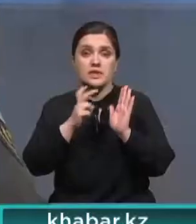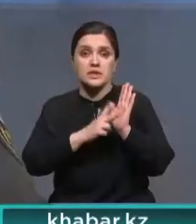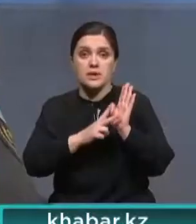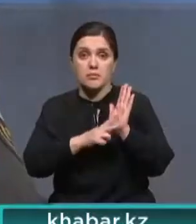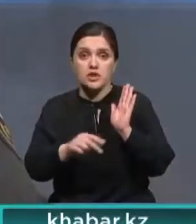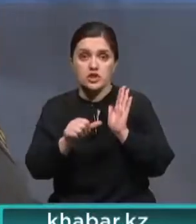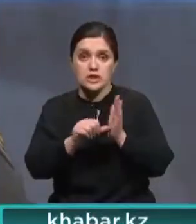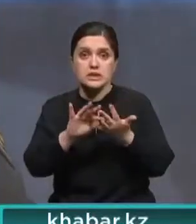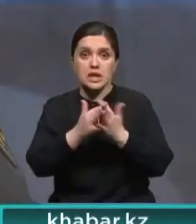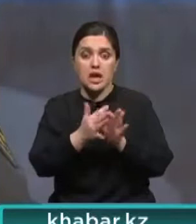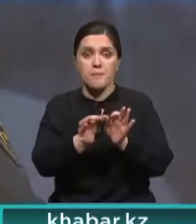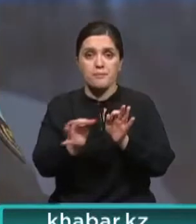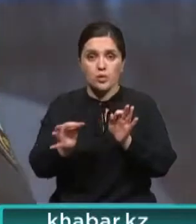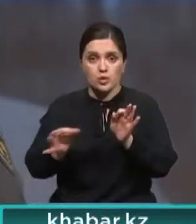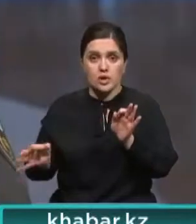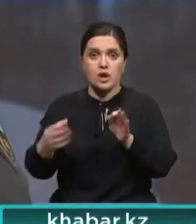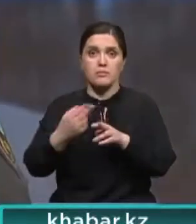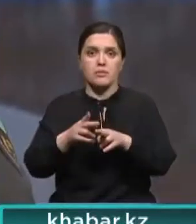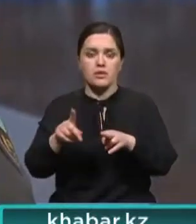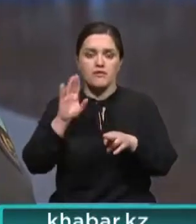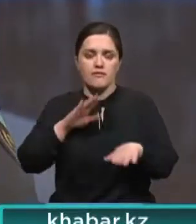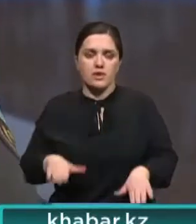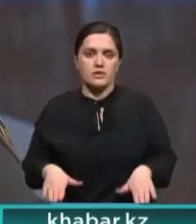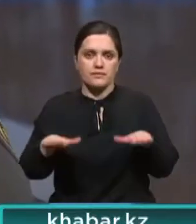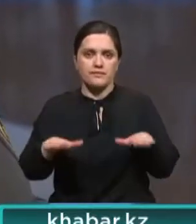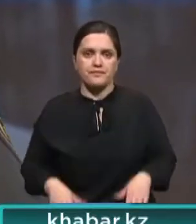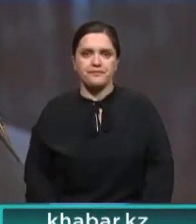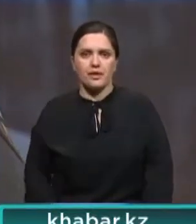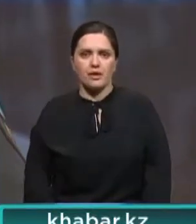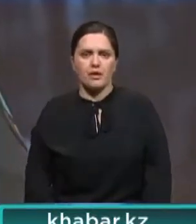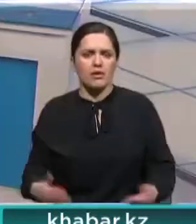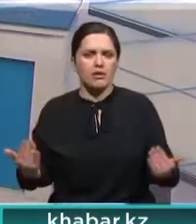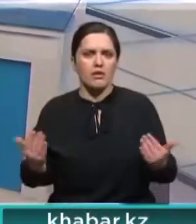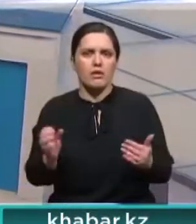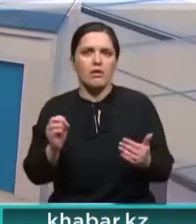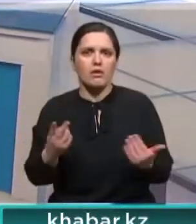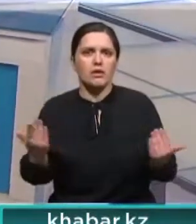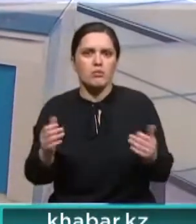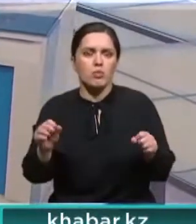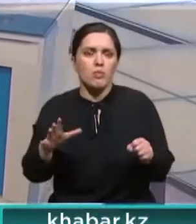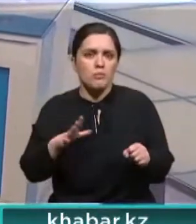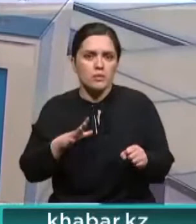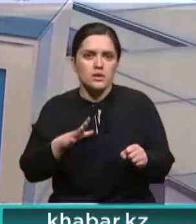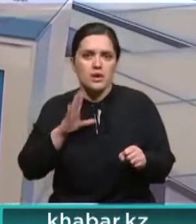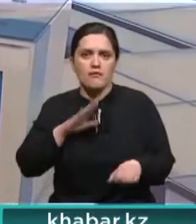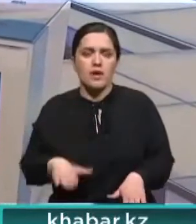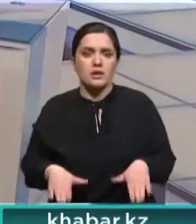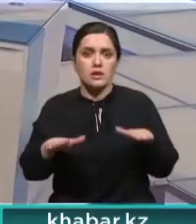276 населенных пунктов, где подвержены паводкам. И какие могут быть последствия наводнений? Ну, на сегодняшний